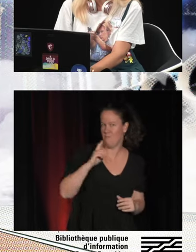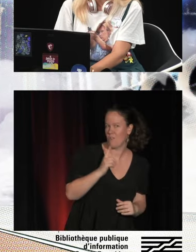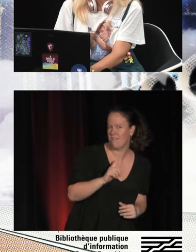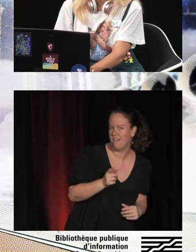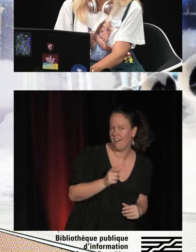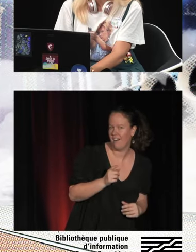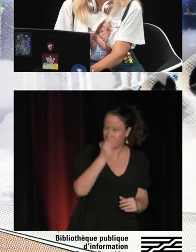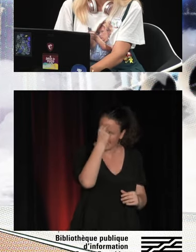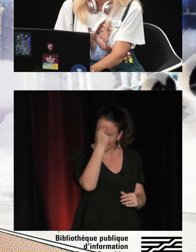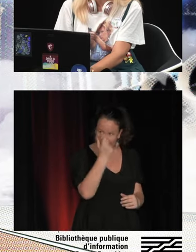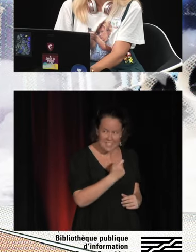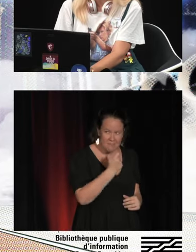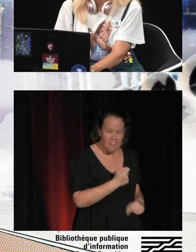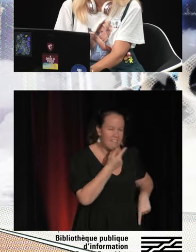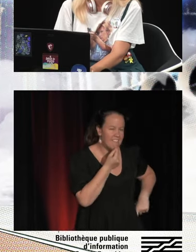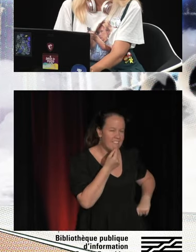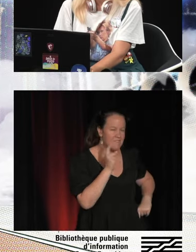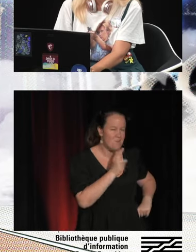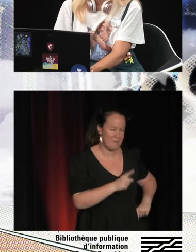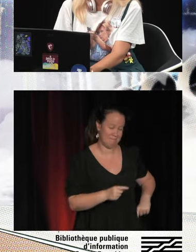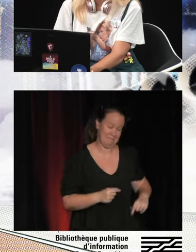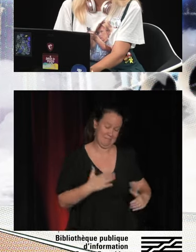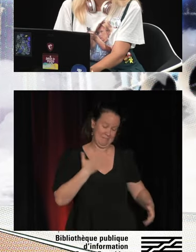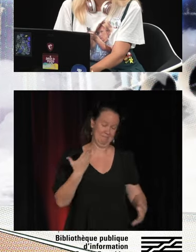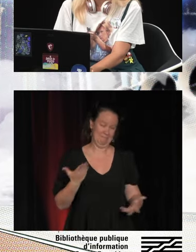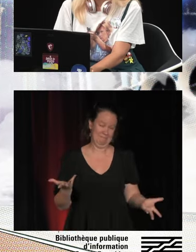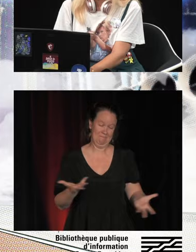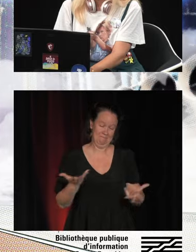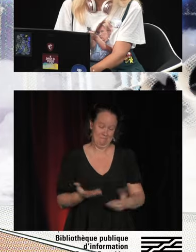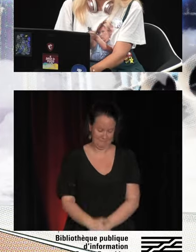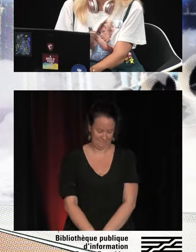une méga bonne idée de speedrunner Tintin au Tibet ? Est-ce que c'est pas...